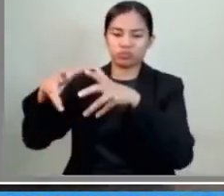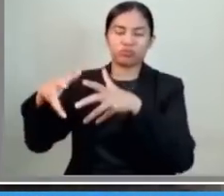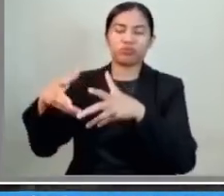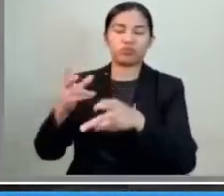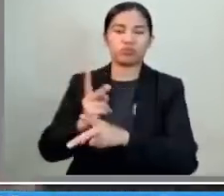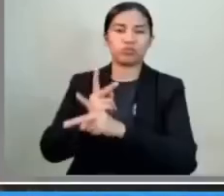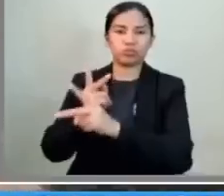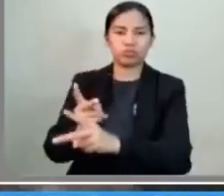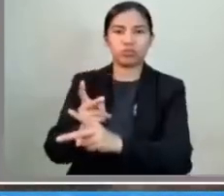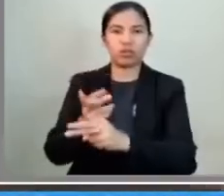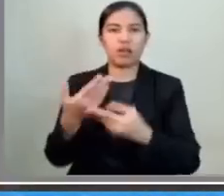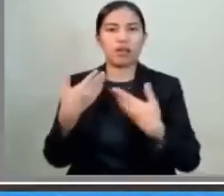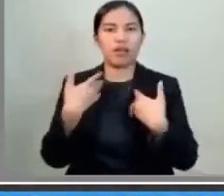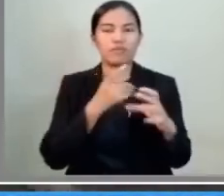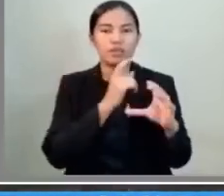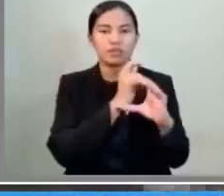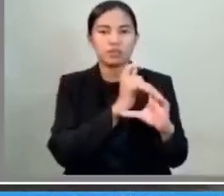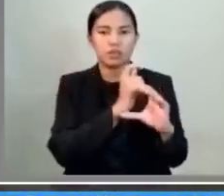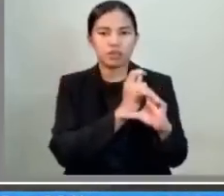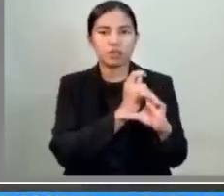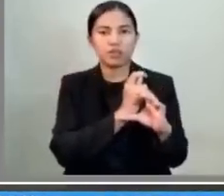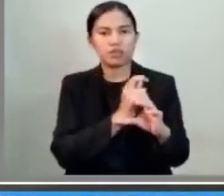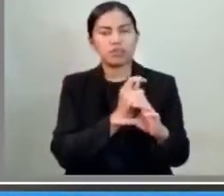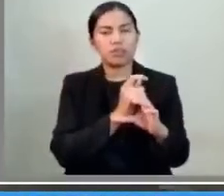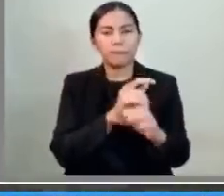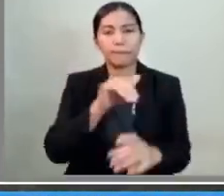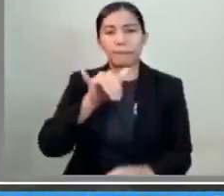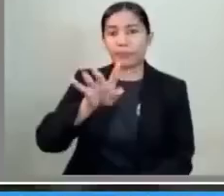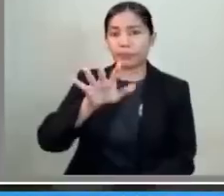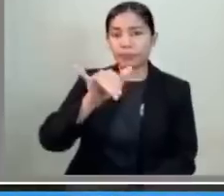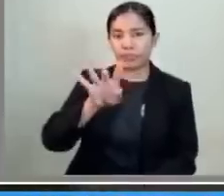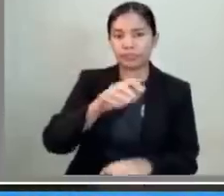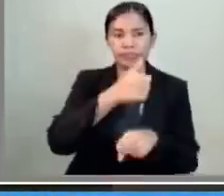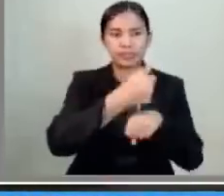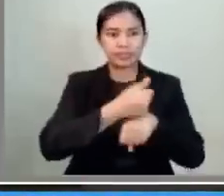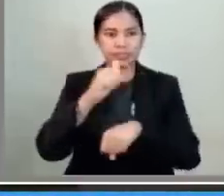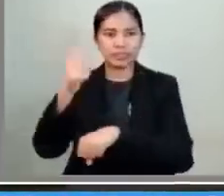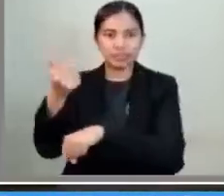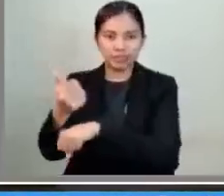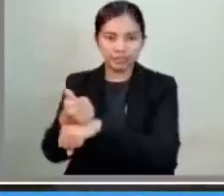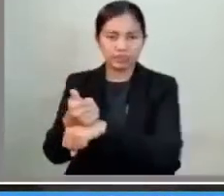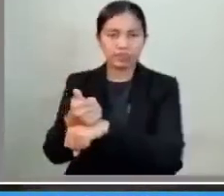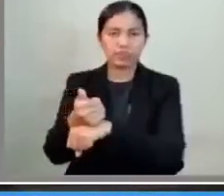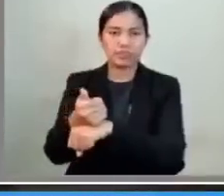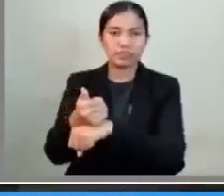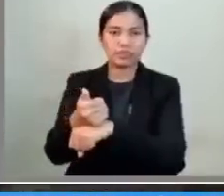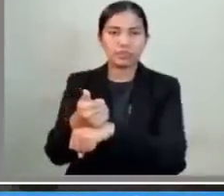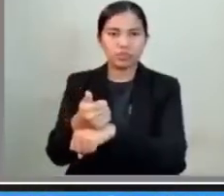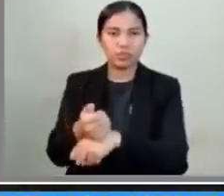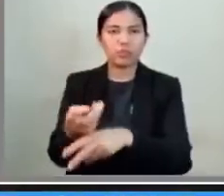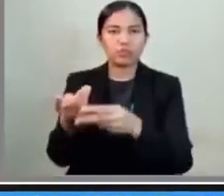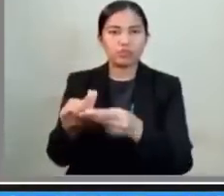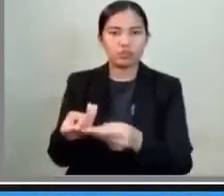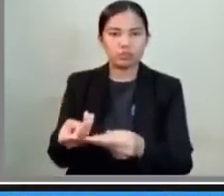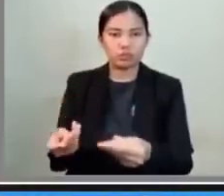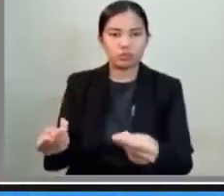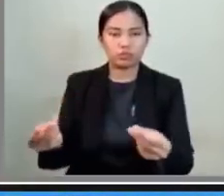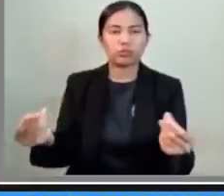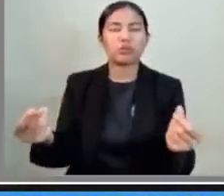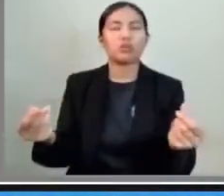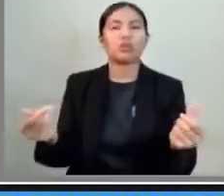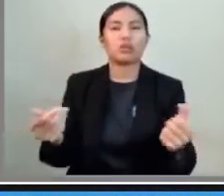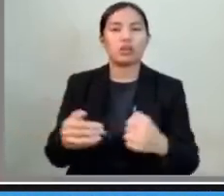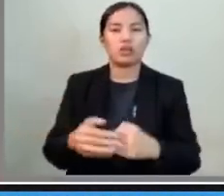around 15 po pala yung trucks na dineploy namin na magsasaksyon ng tubig doon at i-dadump na lang po away